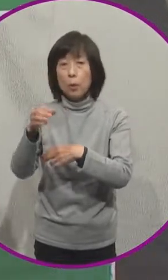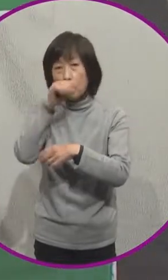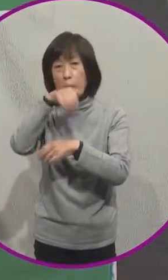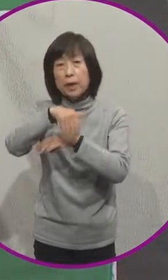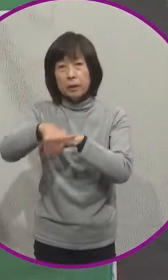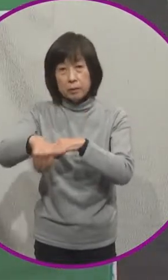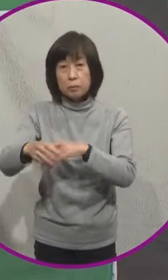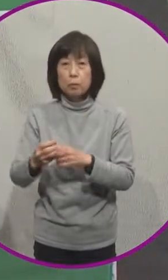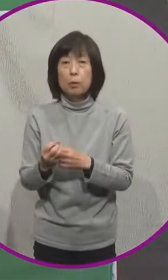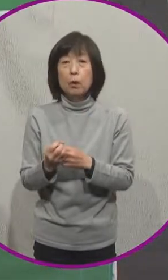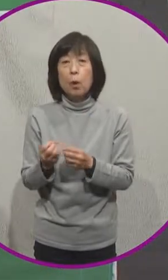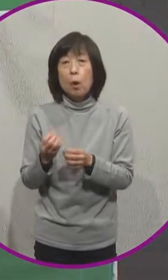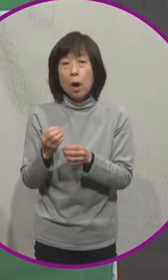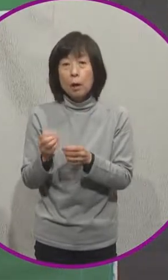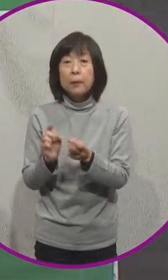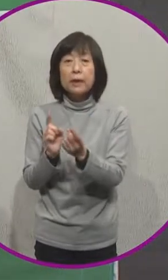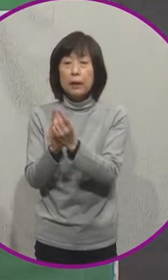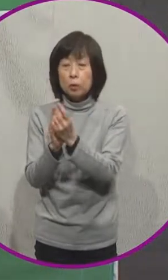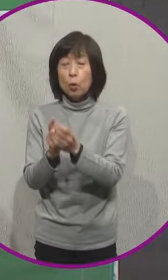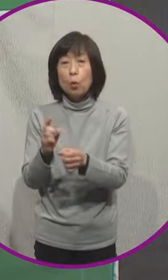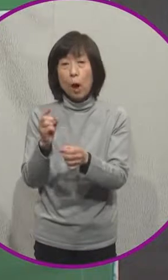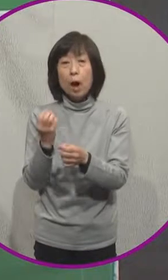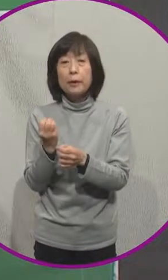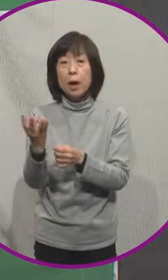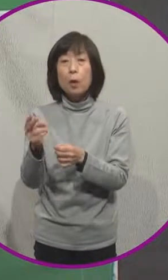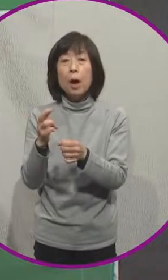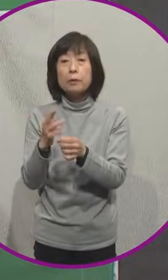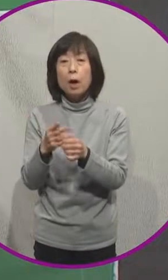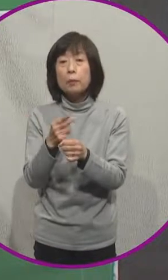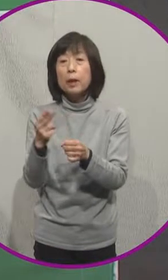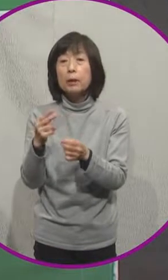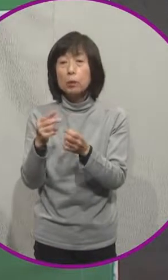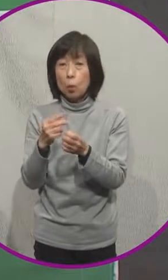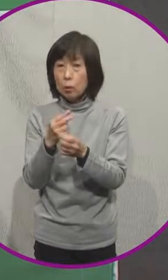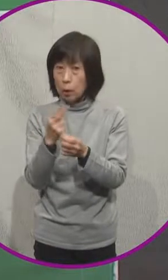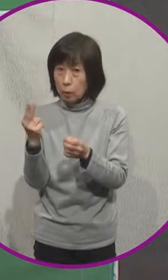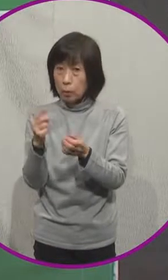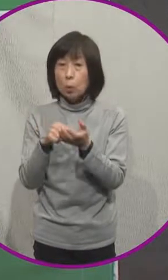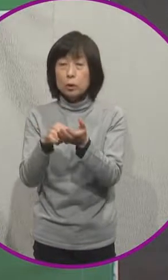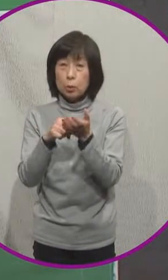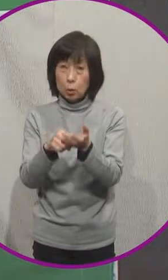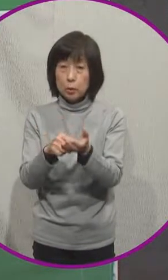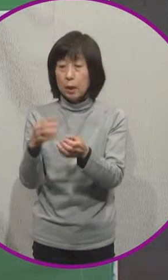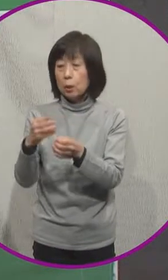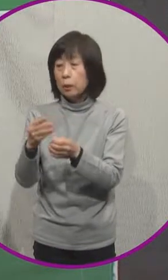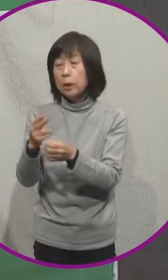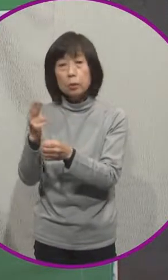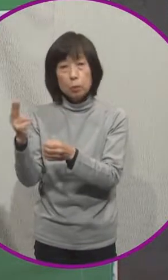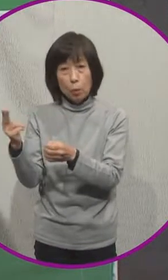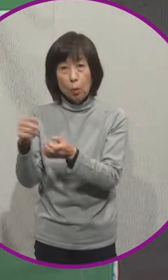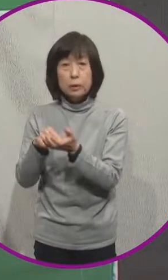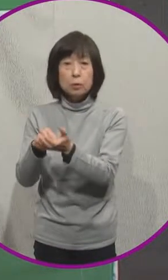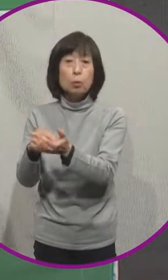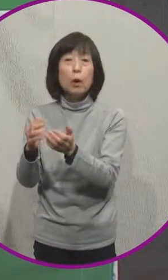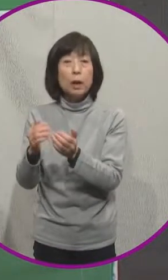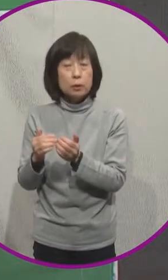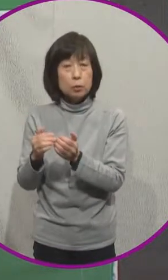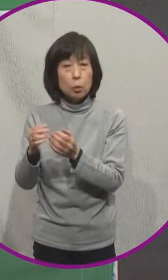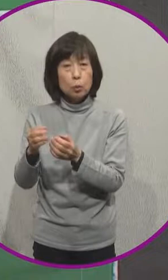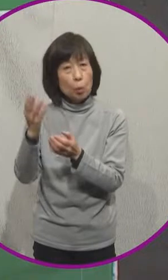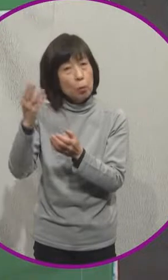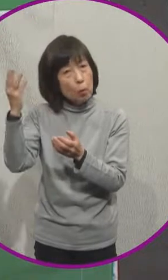姉は3年度の市県民税申告をした人で例は4年度も申告が必要と思われる人です